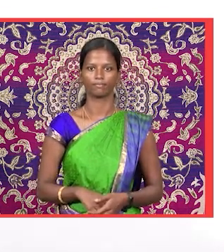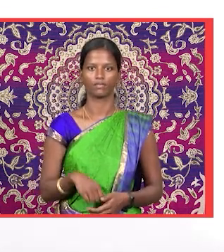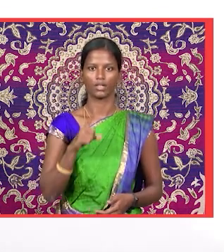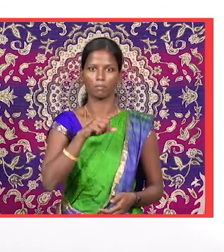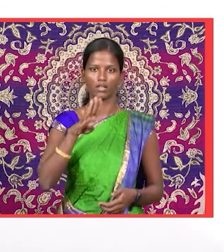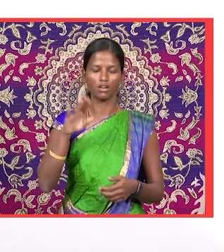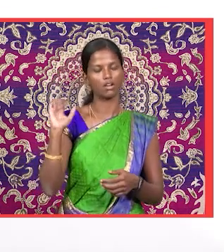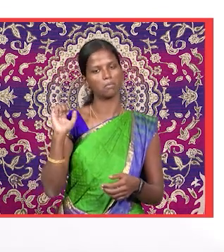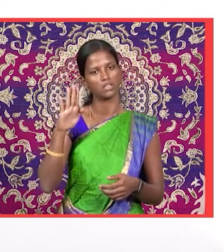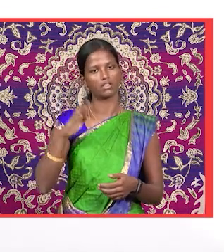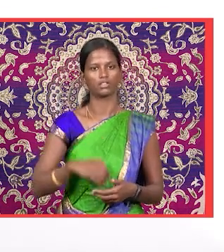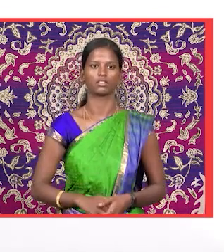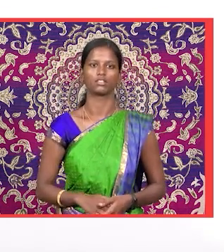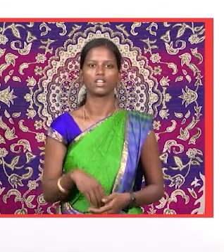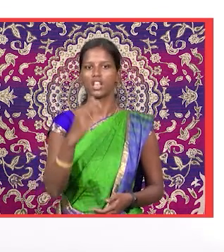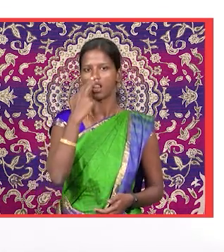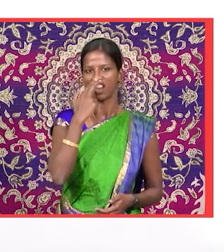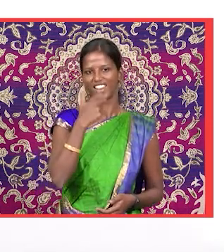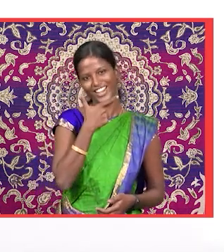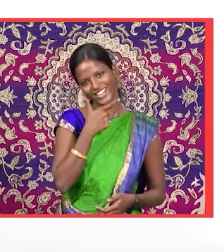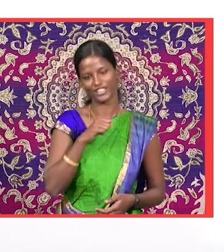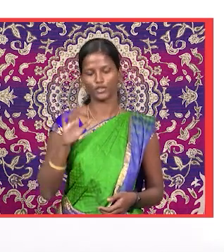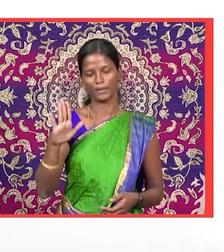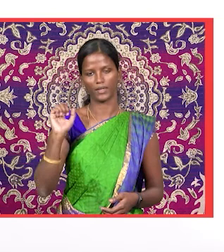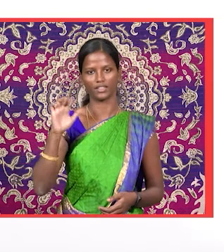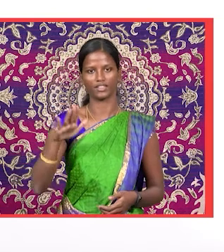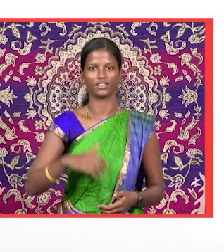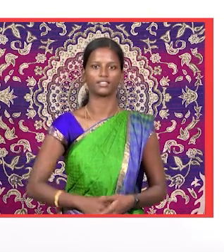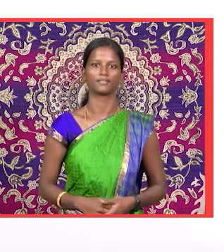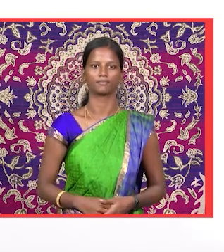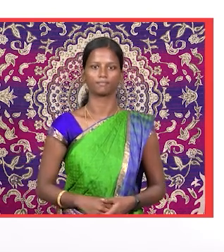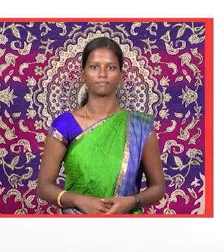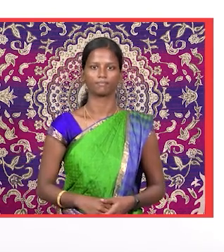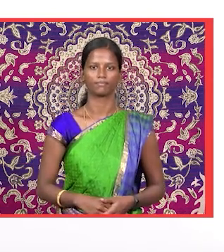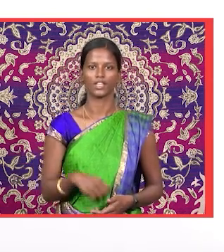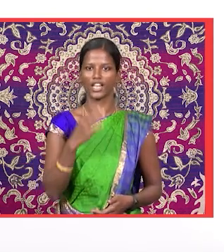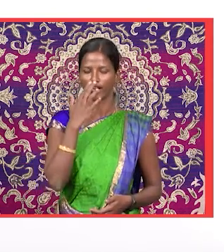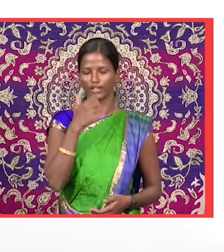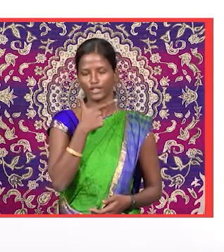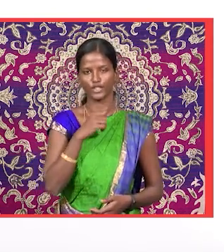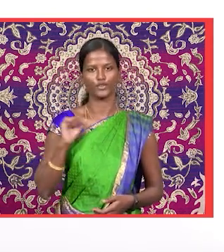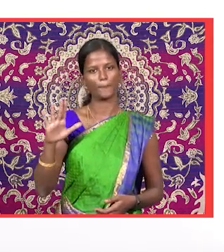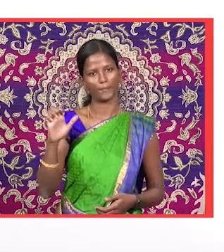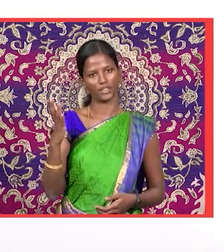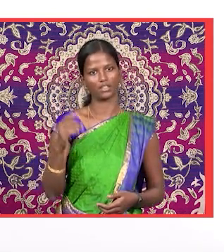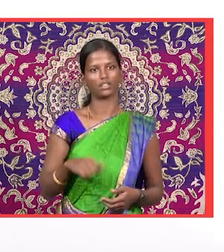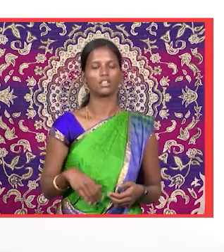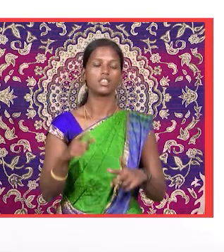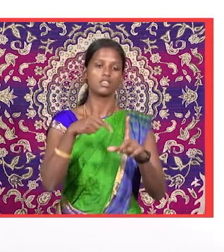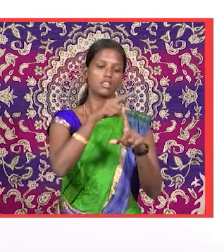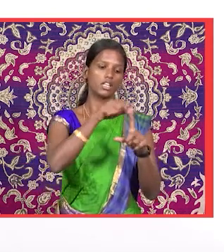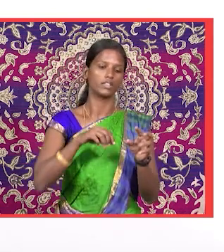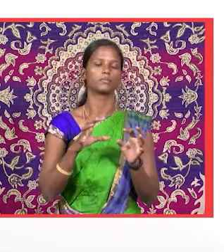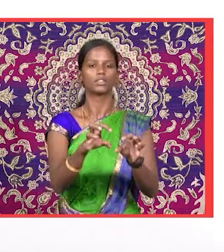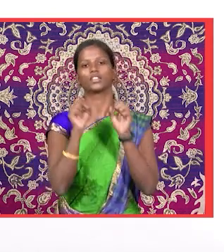70 பத்திரிகைகளில் 14 பத்திரிகைகள் நகைச்சுவை பத்திரிகைகள் எனில் நகைச்சுவை பத்திரிகைகளின்